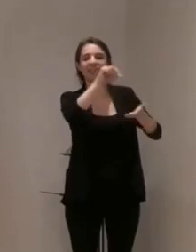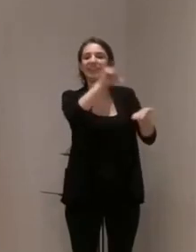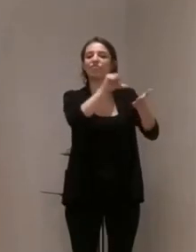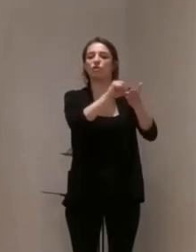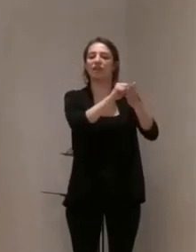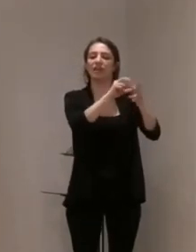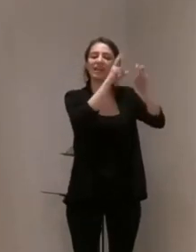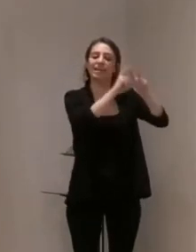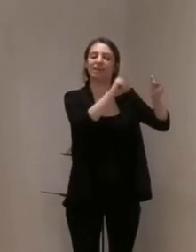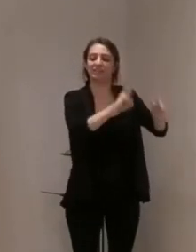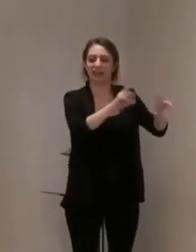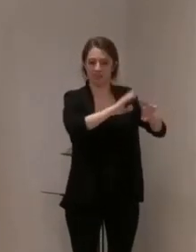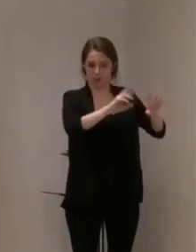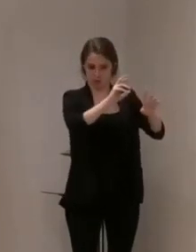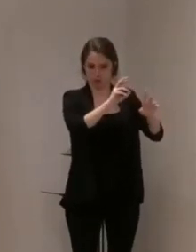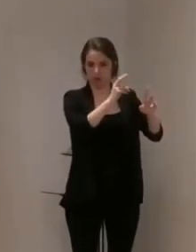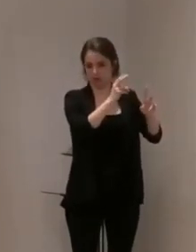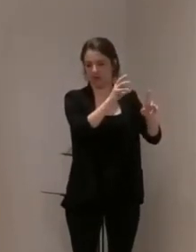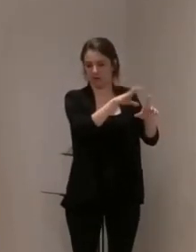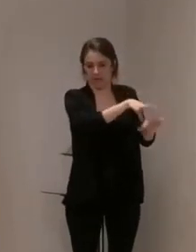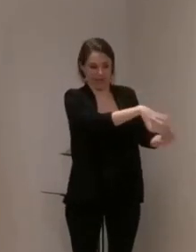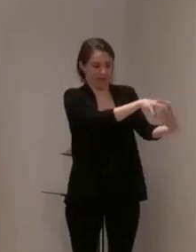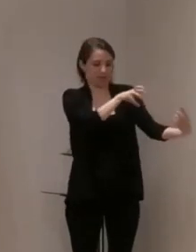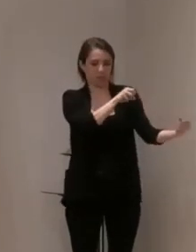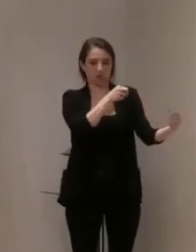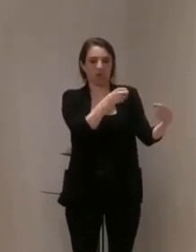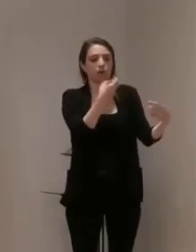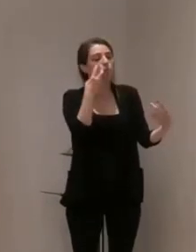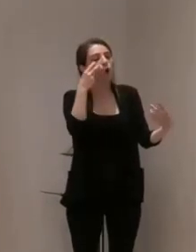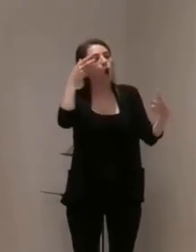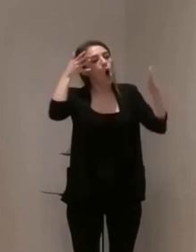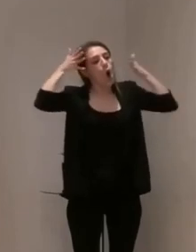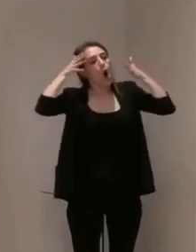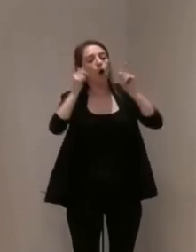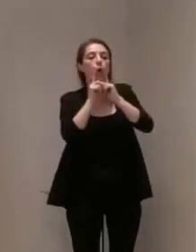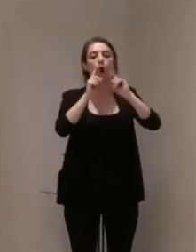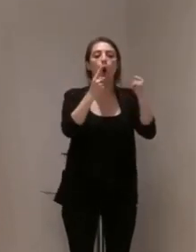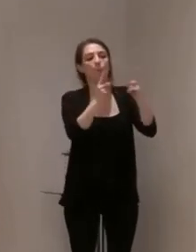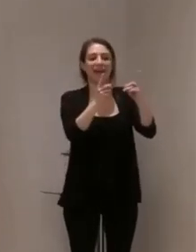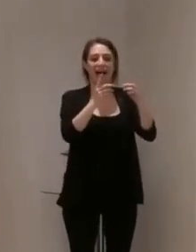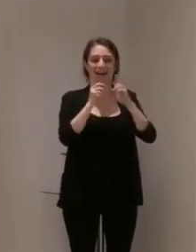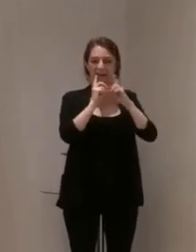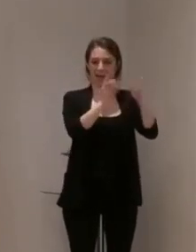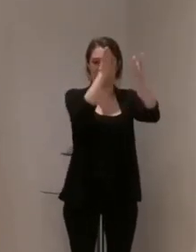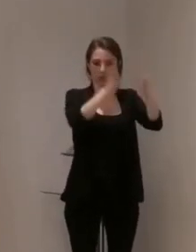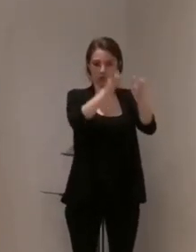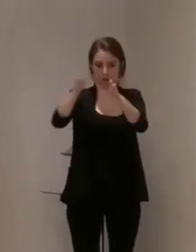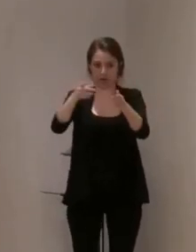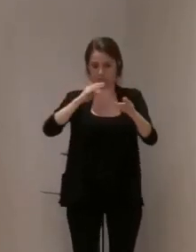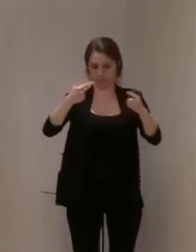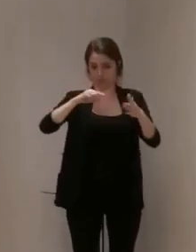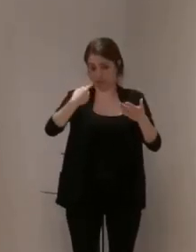és important no per fer-nos un homenatge a les víctimes com a víctimes, sinó un homenatge per l'actitud moral de la